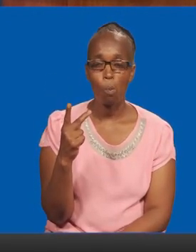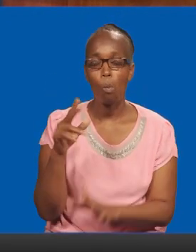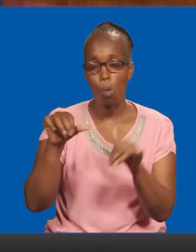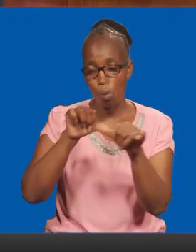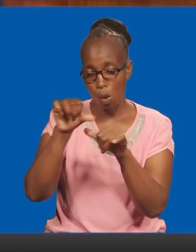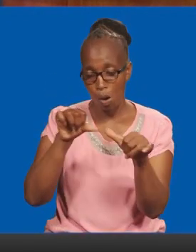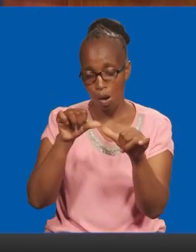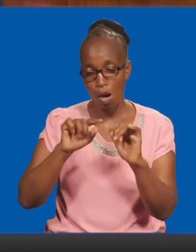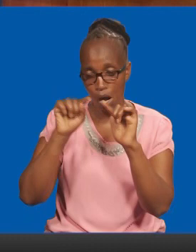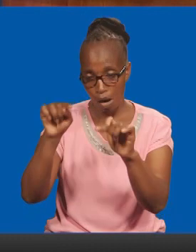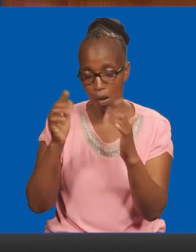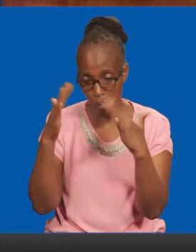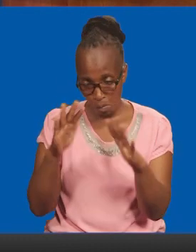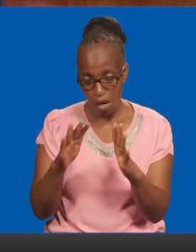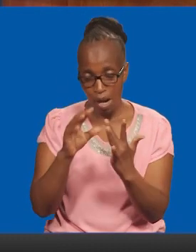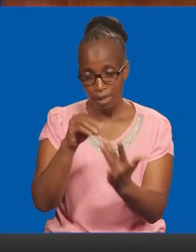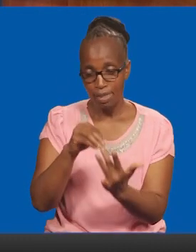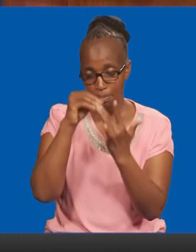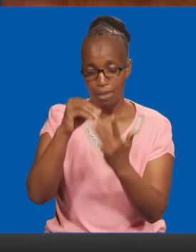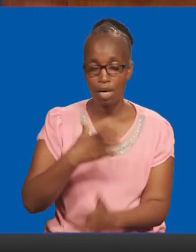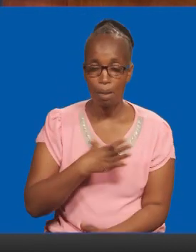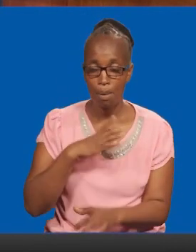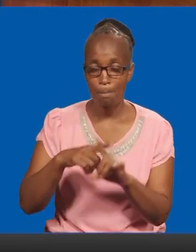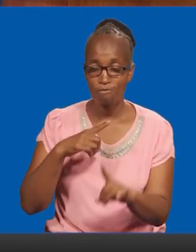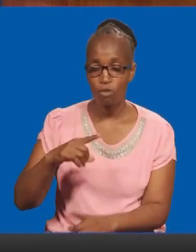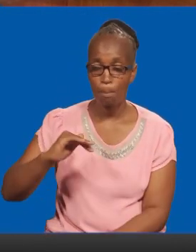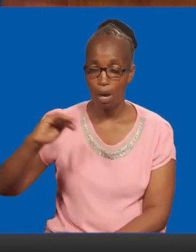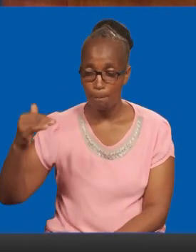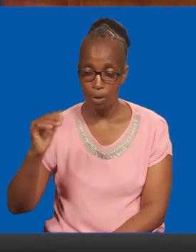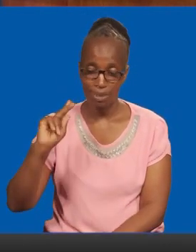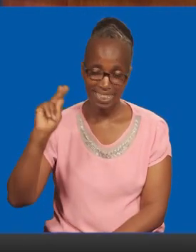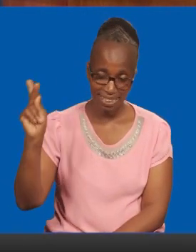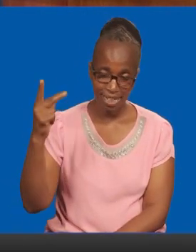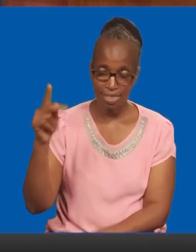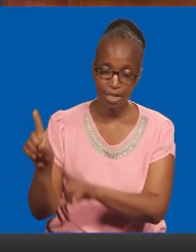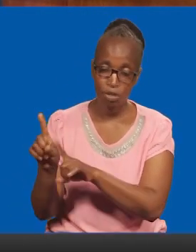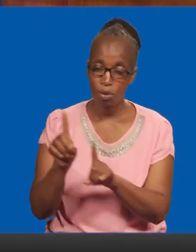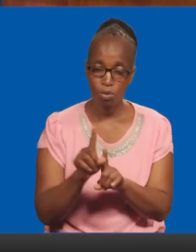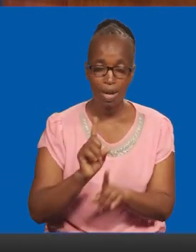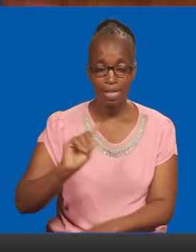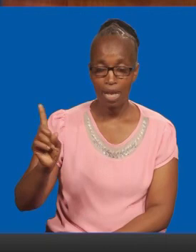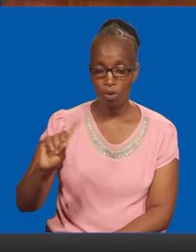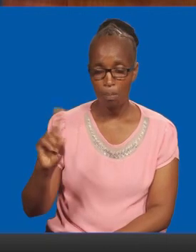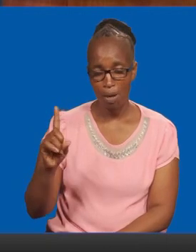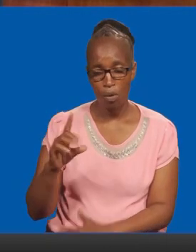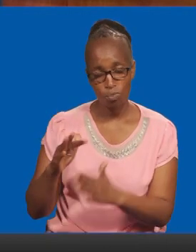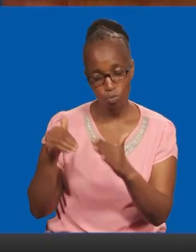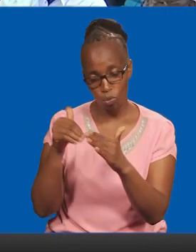there. Especially sisi watu ya region hii ya Mount Kenya na hapa Nairobi, karibu tupate